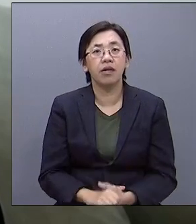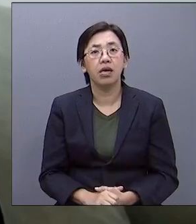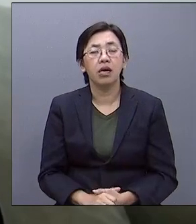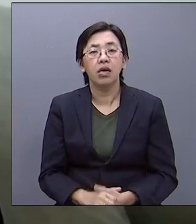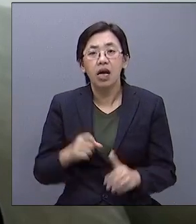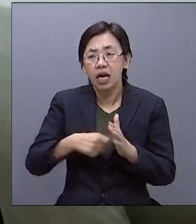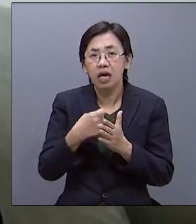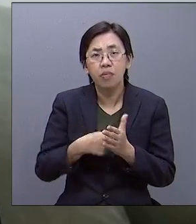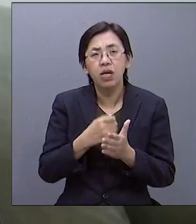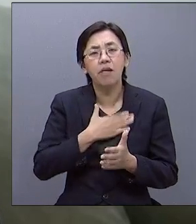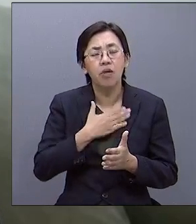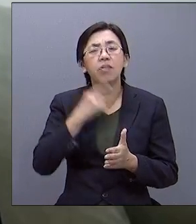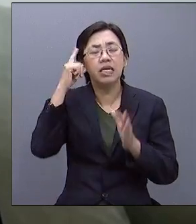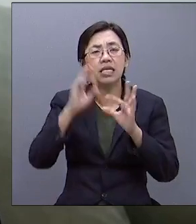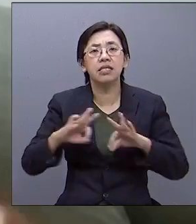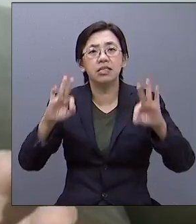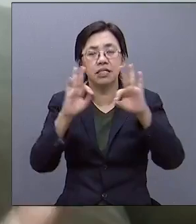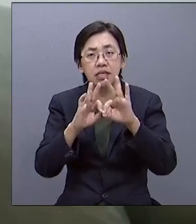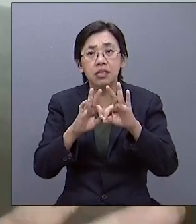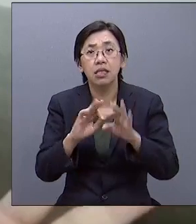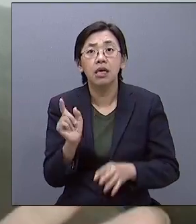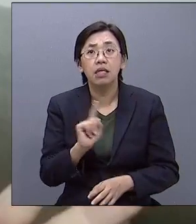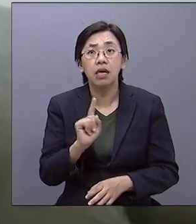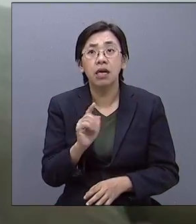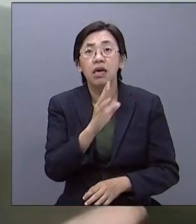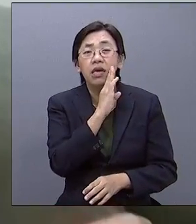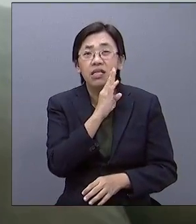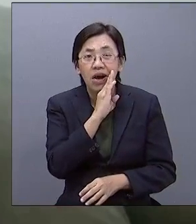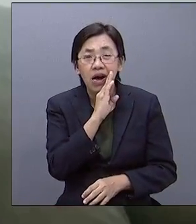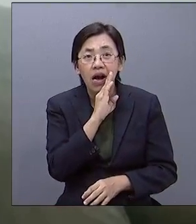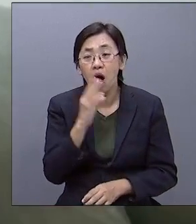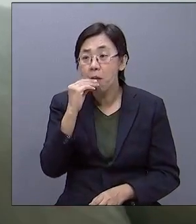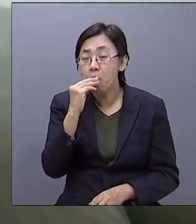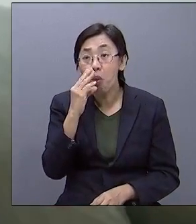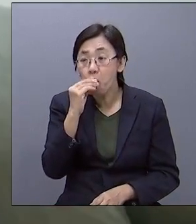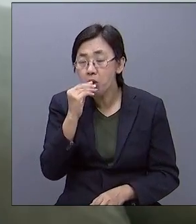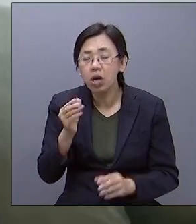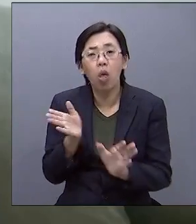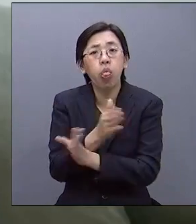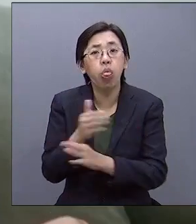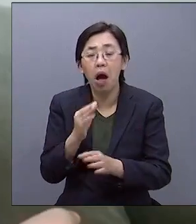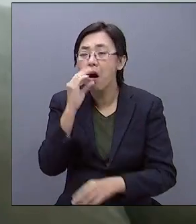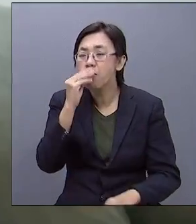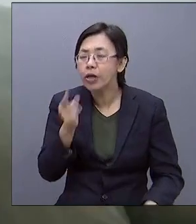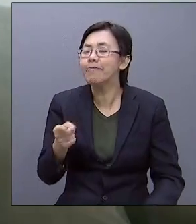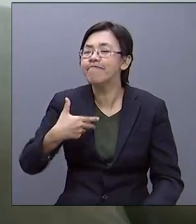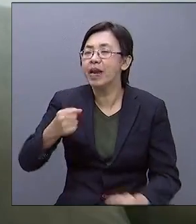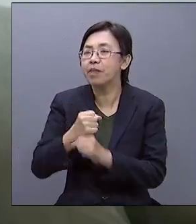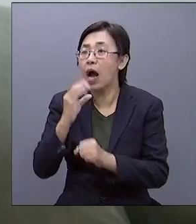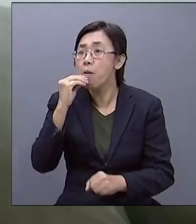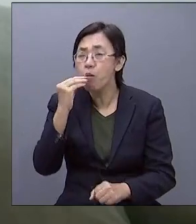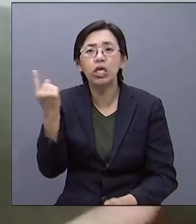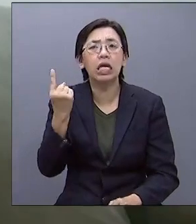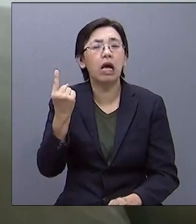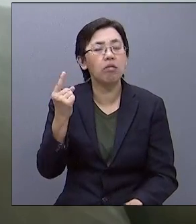ผลเรื่องนึงที่ผมว่าสำคัญนะครับก็คือว่าถ้าเป็นเรื่องการรับปากโดยปากเปล่าเนี่ยอันนี้ก็บอกว่ายากพอสมควร